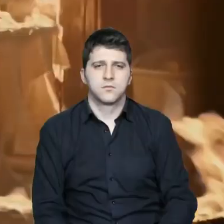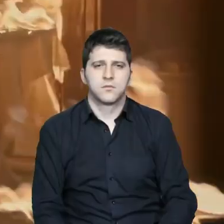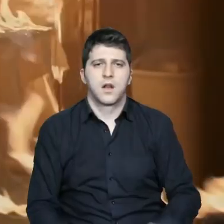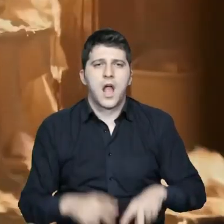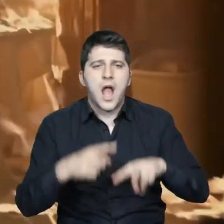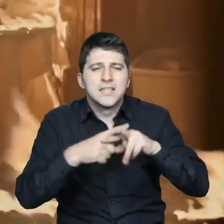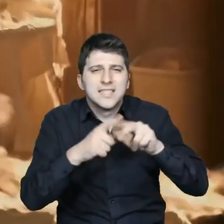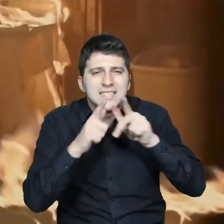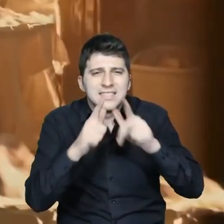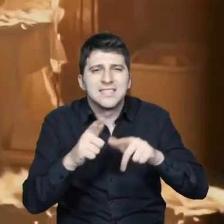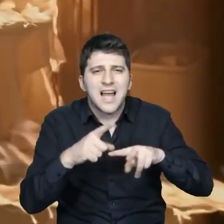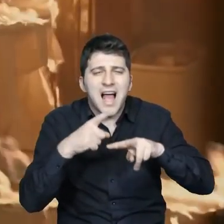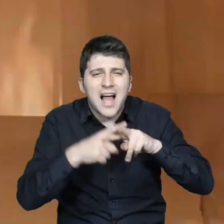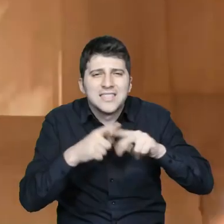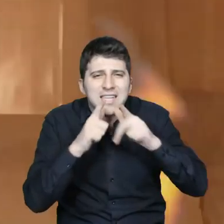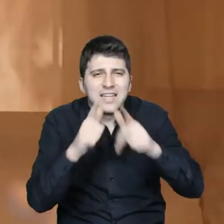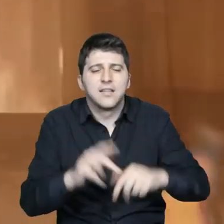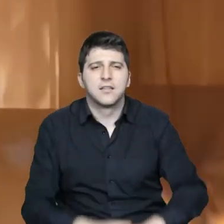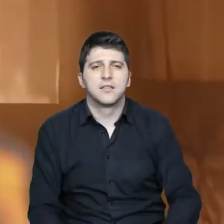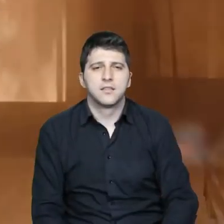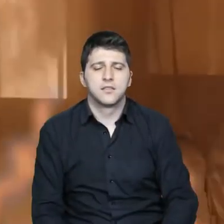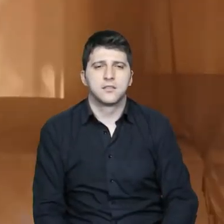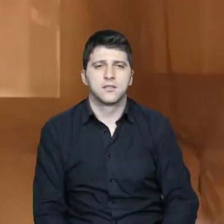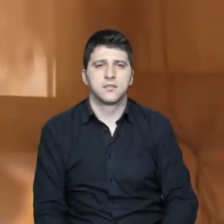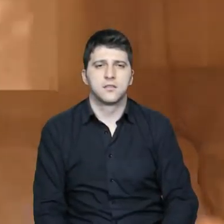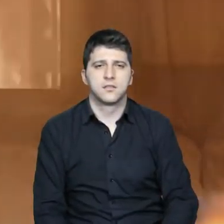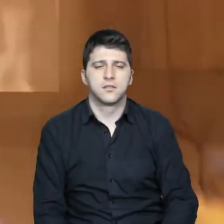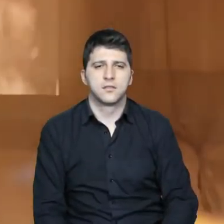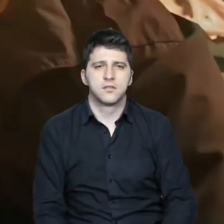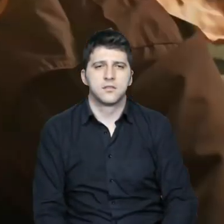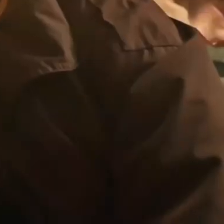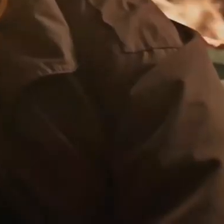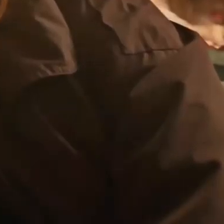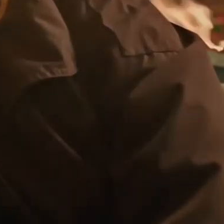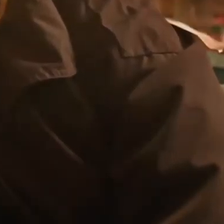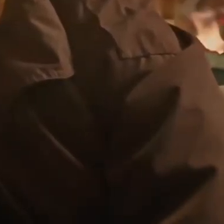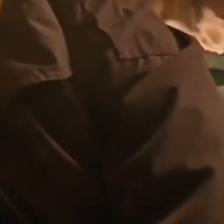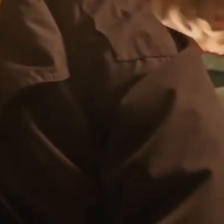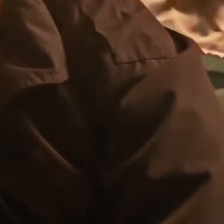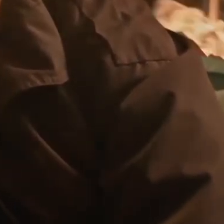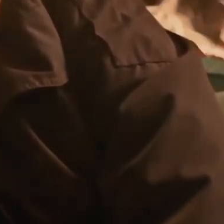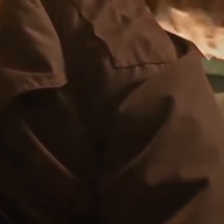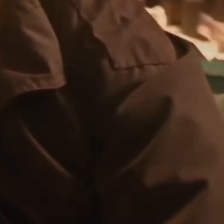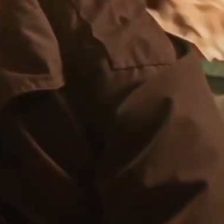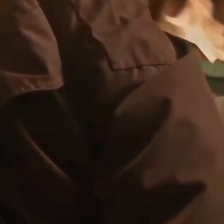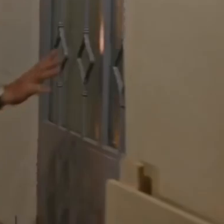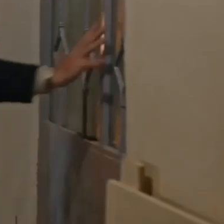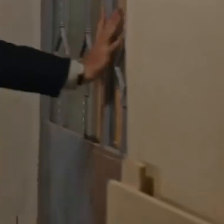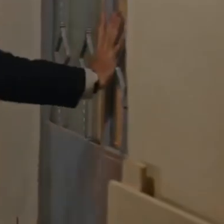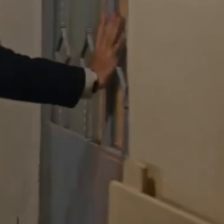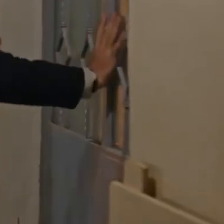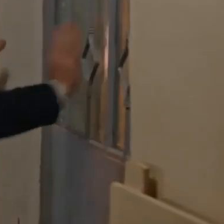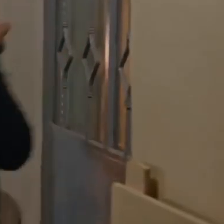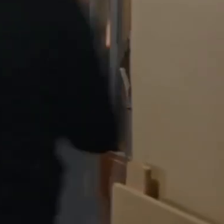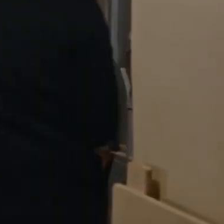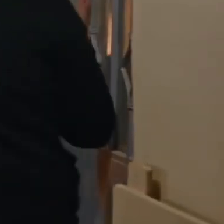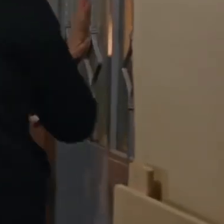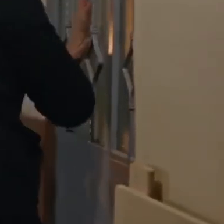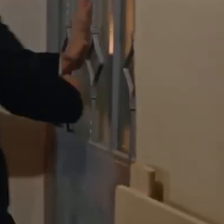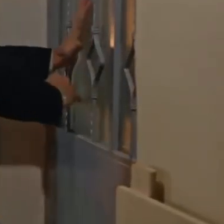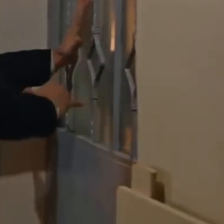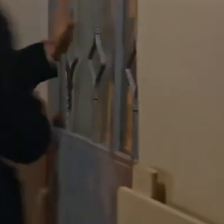Asil! Asil! Pencereden uzaklaştı. Alevler çekyata kadar geldi. İbrahim kapıyı